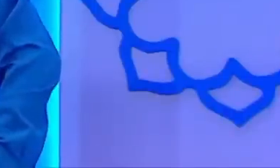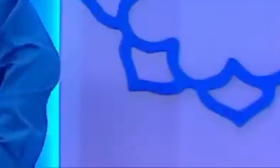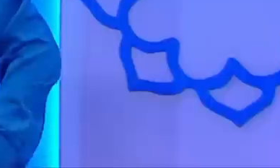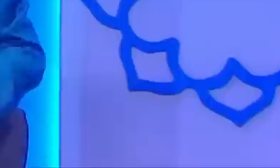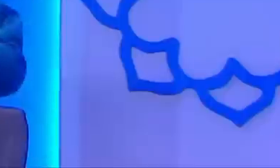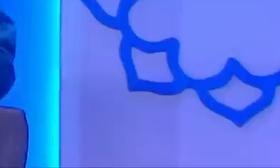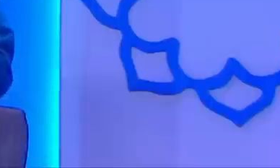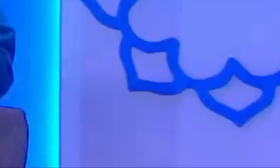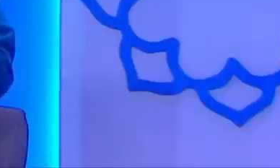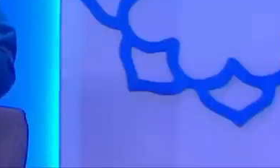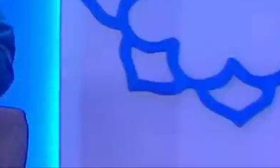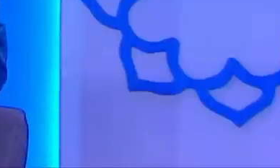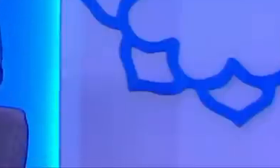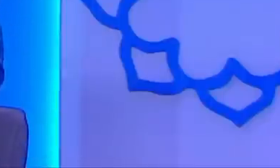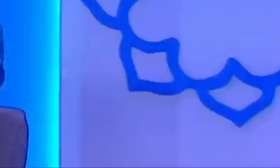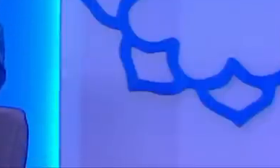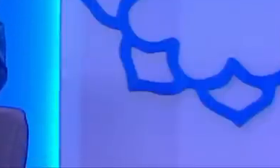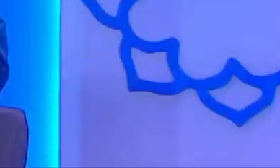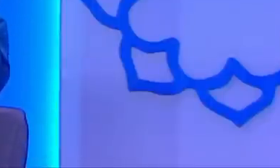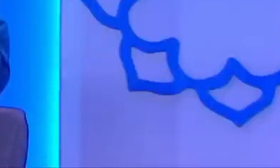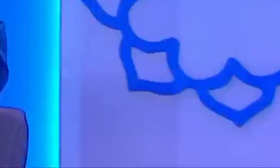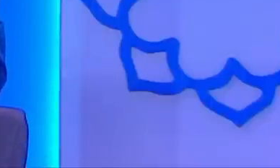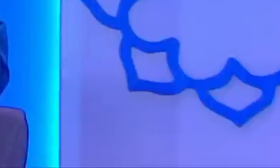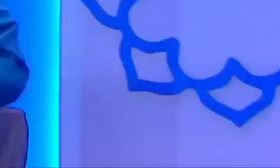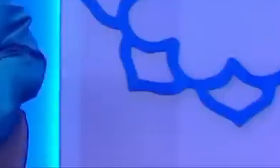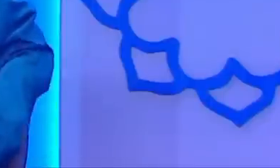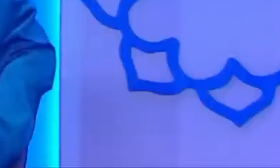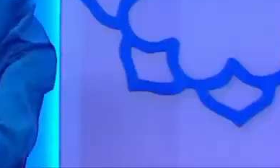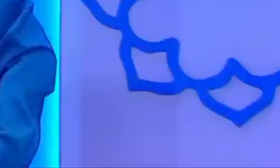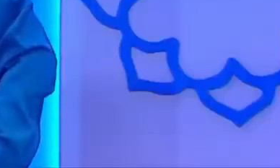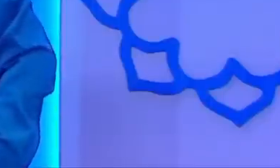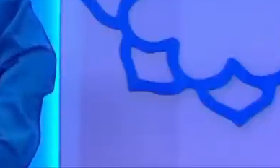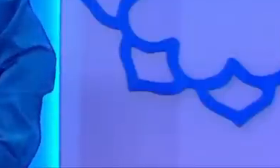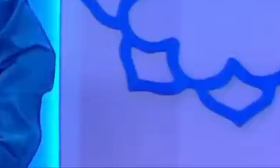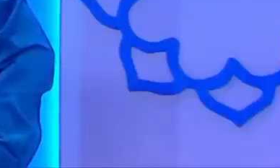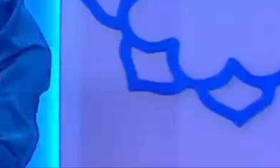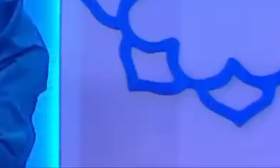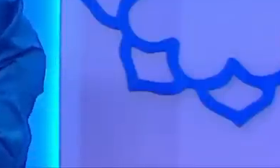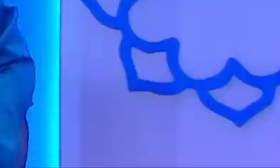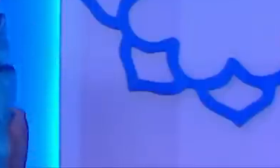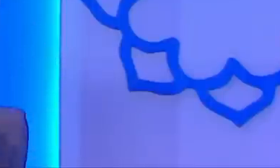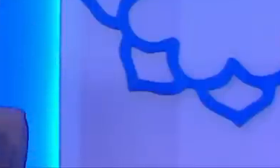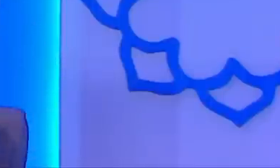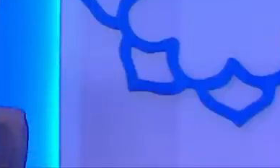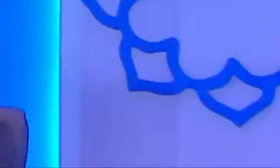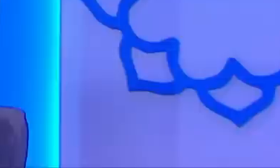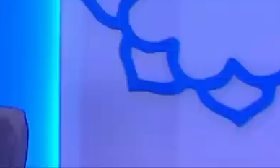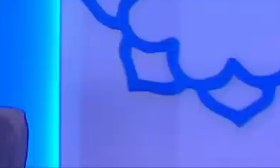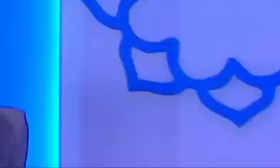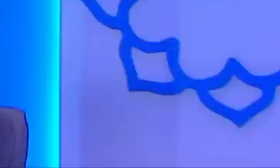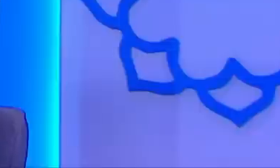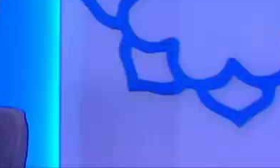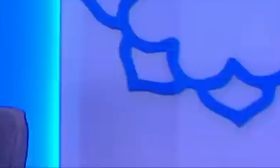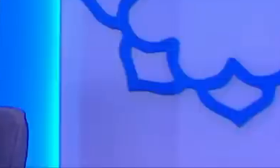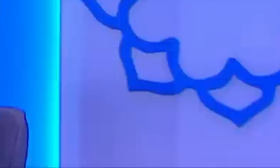yang dikenakan oleh orientalis ke atas hadits adalah mereka mengkritik Abu Hurairah seorang tokoh mereka yang terkenal namanya igna